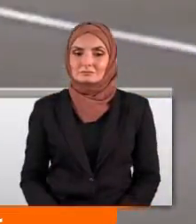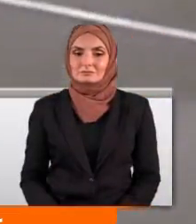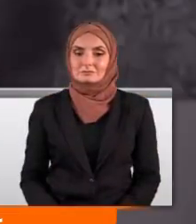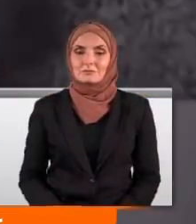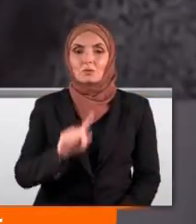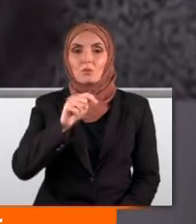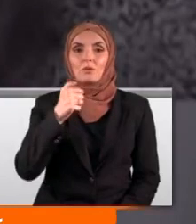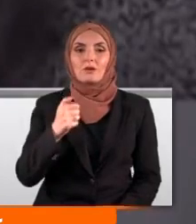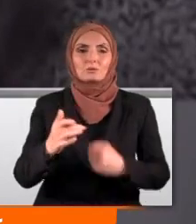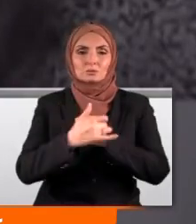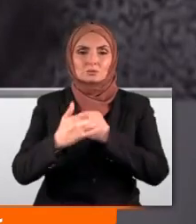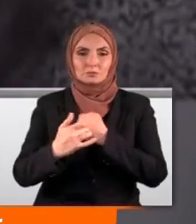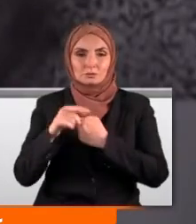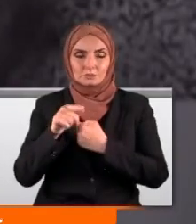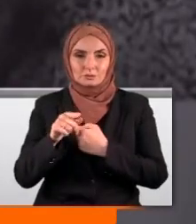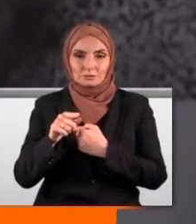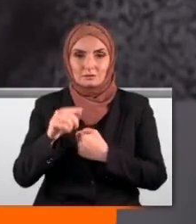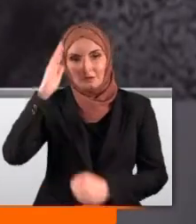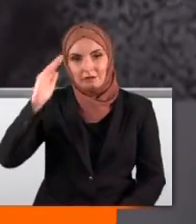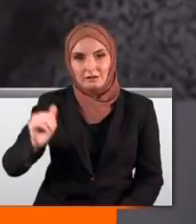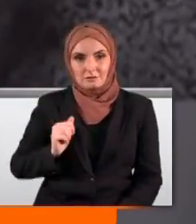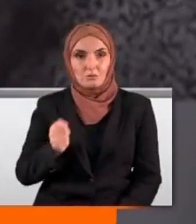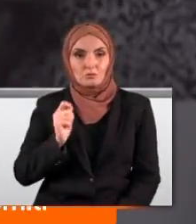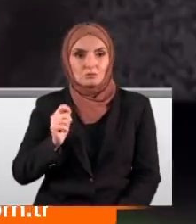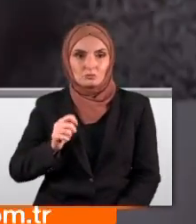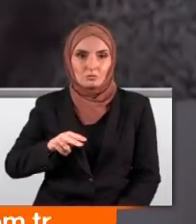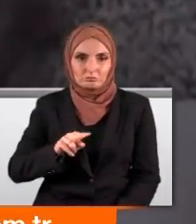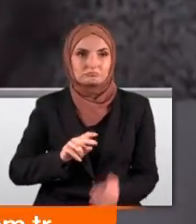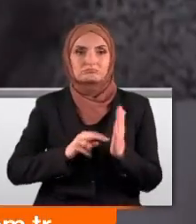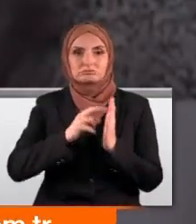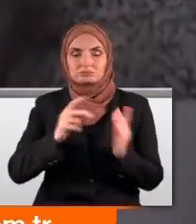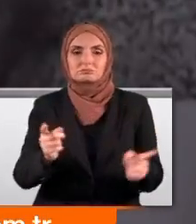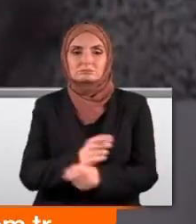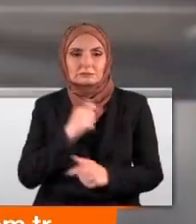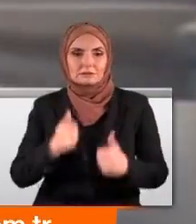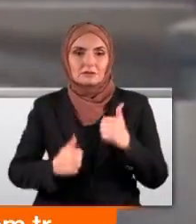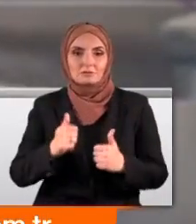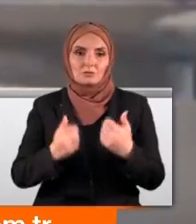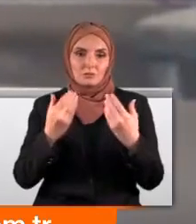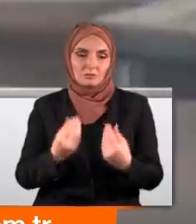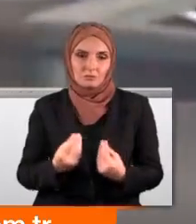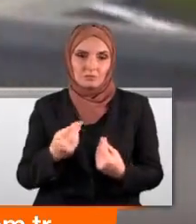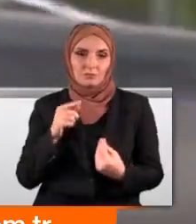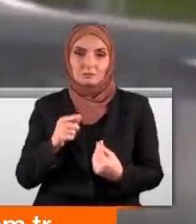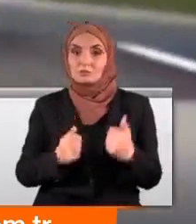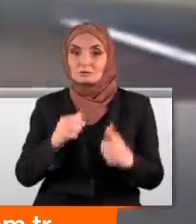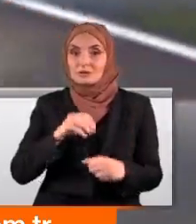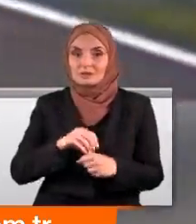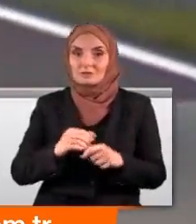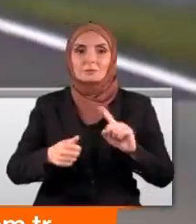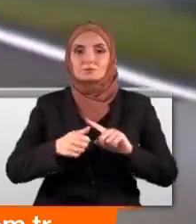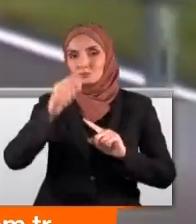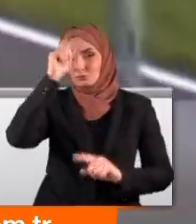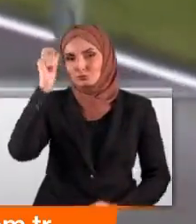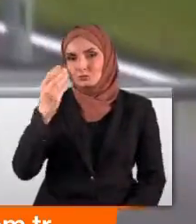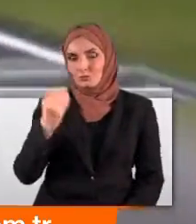16 ülkenin silahlı kuvvetleri zorlu parkurlarda yarıştı. 67. Askeri Pentatlon Şampiyonası'nda ipi Türkiye göğüsledi.